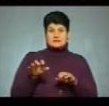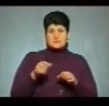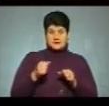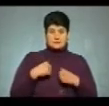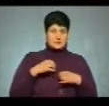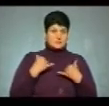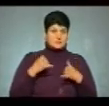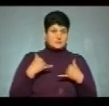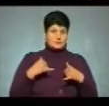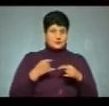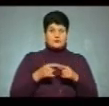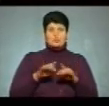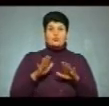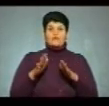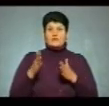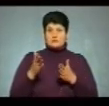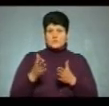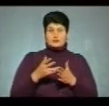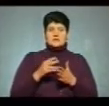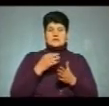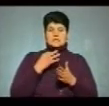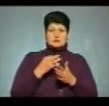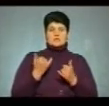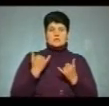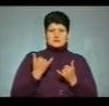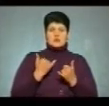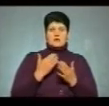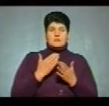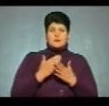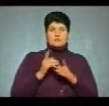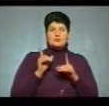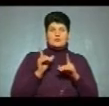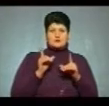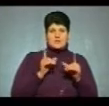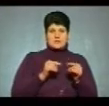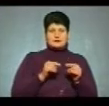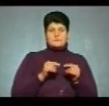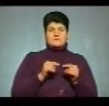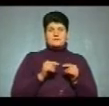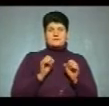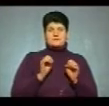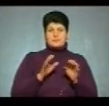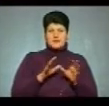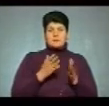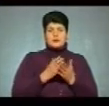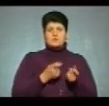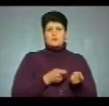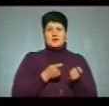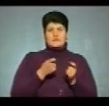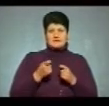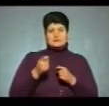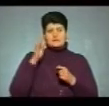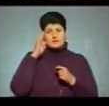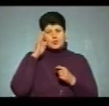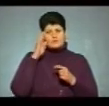вражена і здивована. В даному випадку вона казала, що зараз має вона, вони поїхали відвозити, то має привезти від